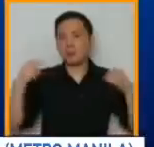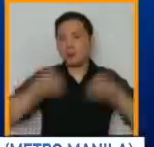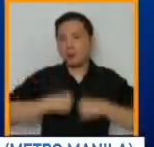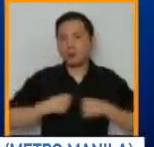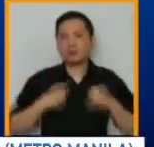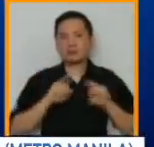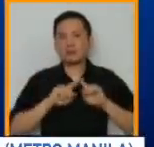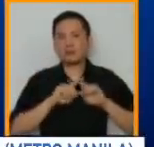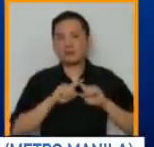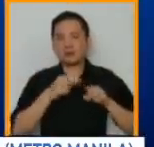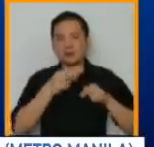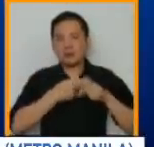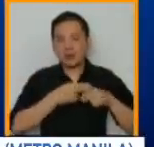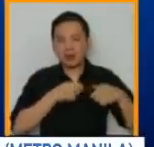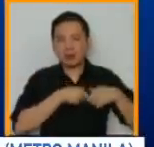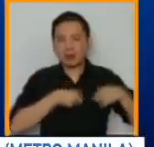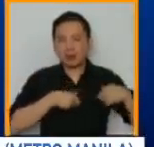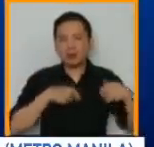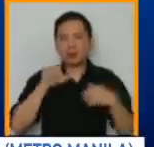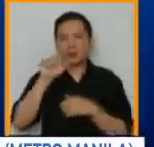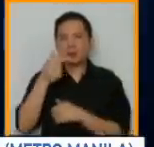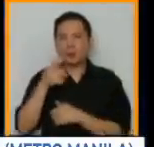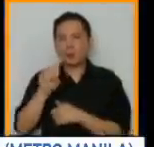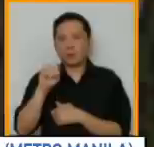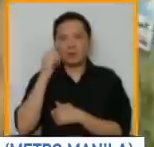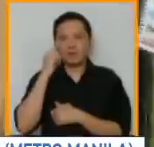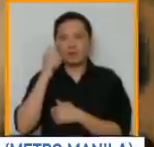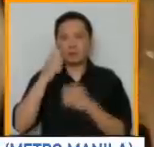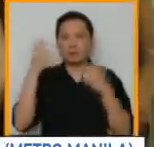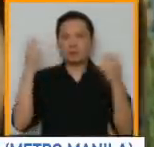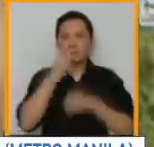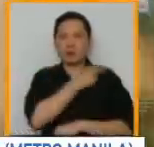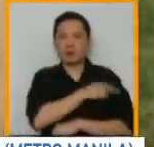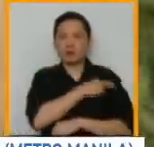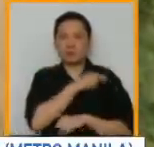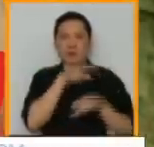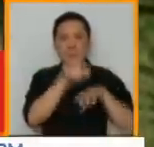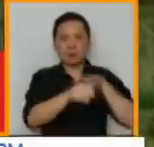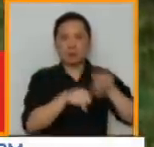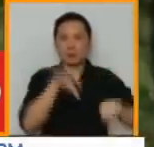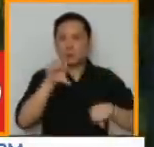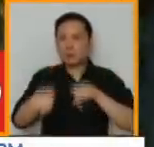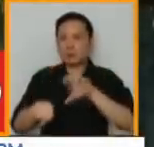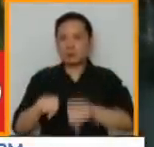ng logo ng dalawang malaking ospital sa Metro Manila. Ang